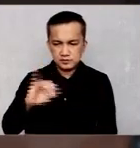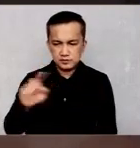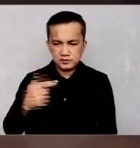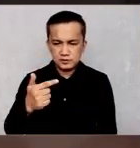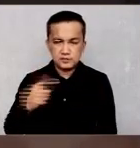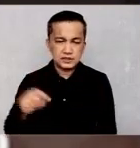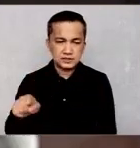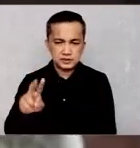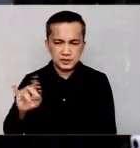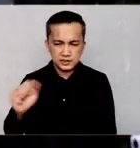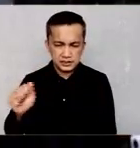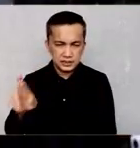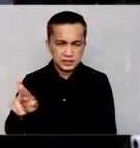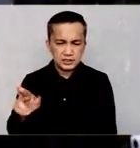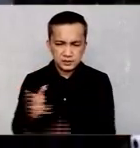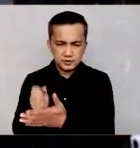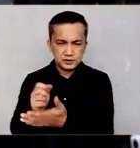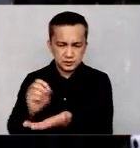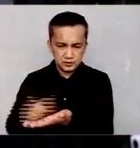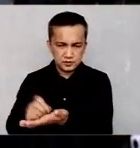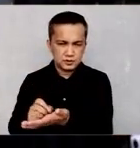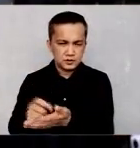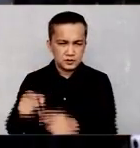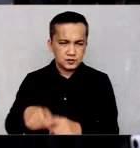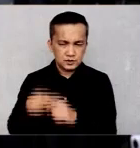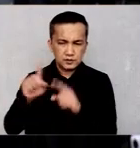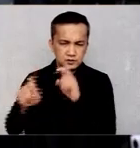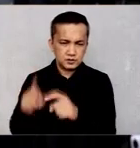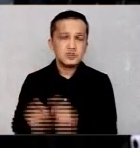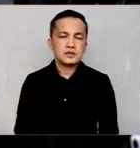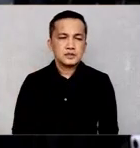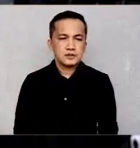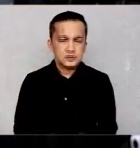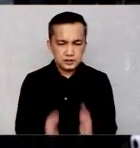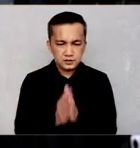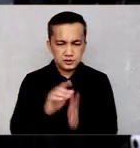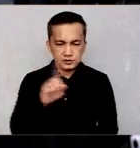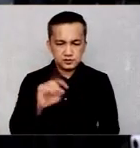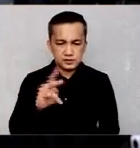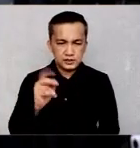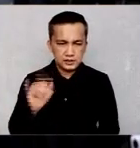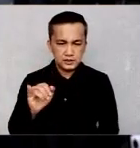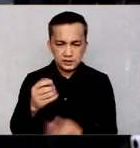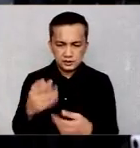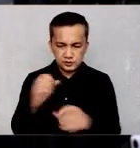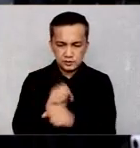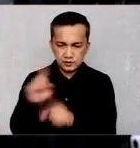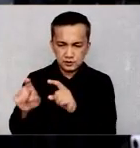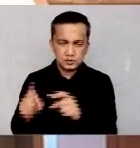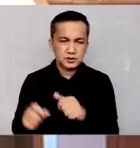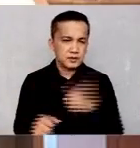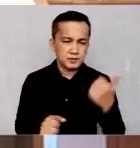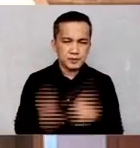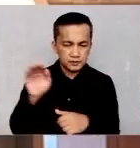ng may akda ng panukala na ipasuspindi ang interpelasyon. Nakiusap din si Zubiri na tapusin na ang pagtatanong dahil may iba pang panukala